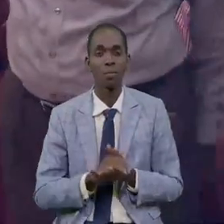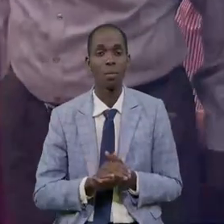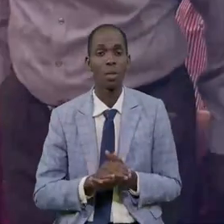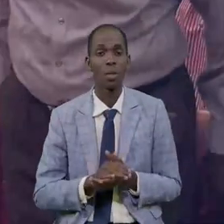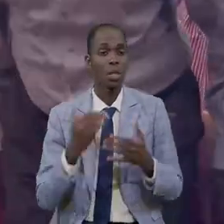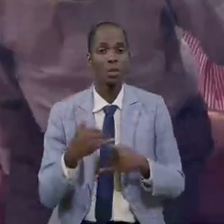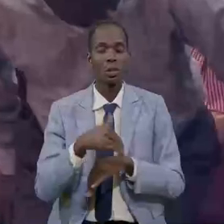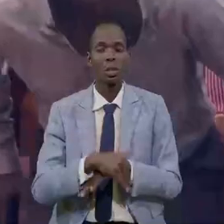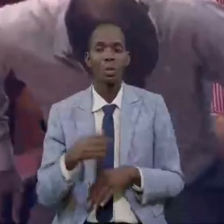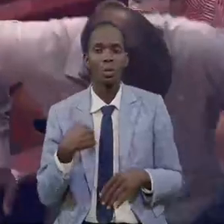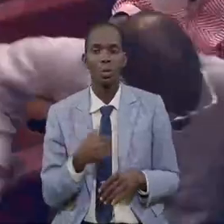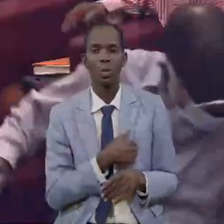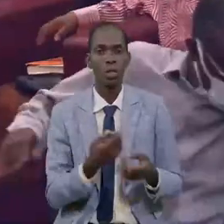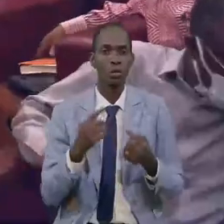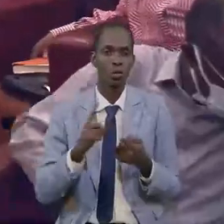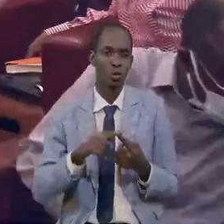Ce soir,